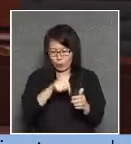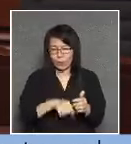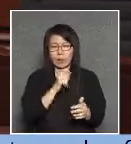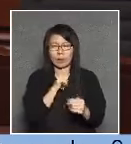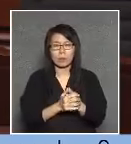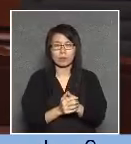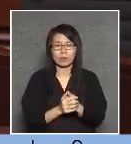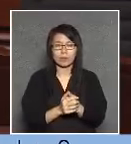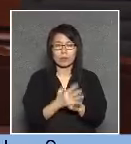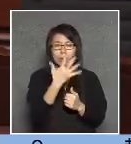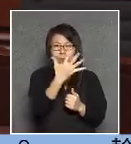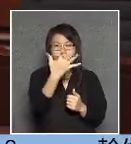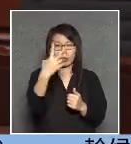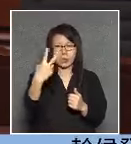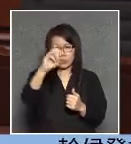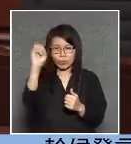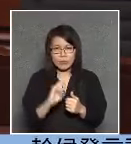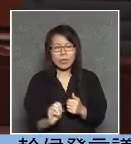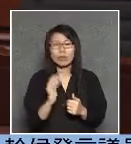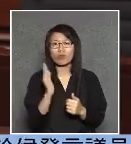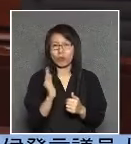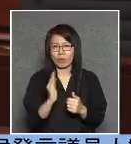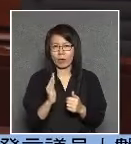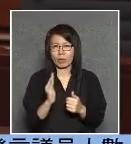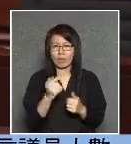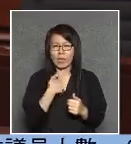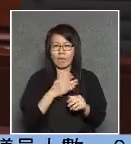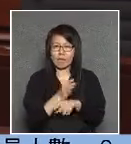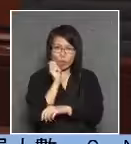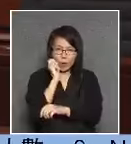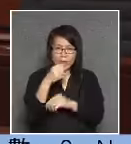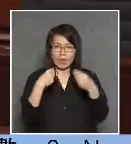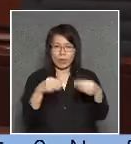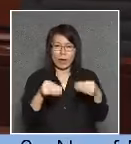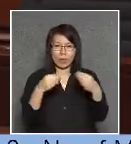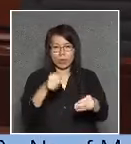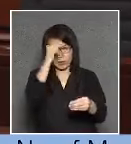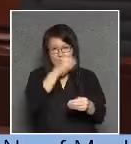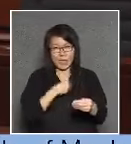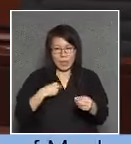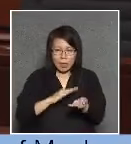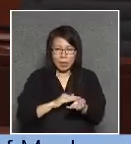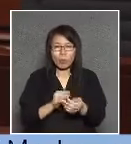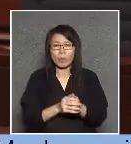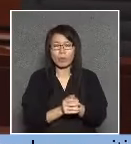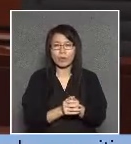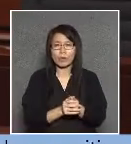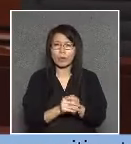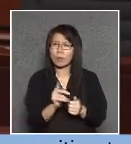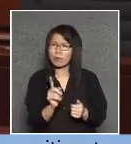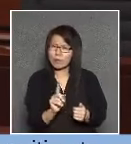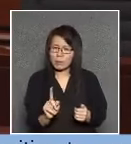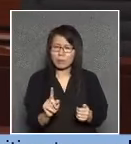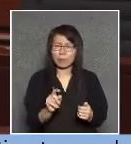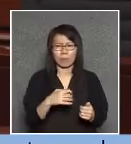有 52% 左右花在福利、教育、醫療。為什麼會說